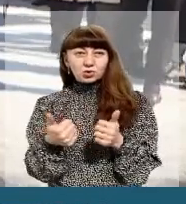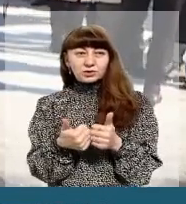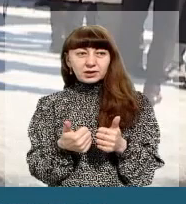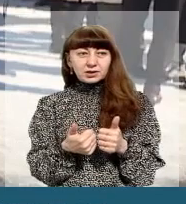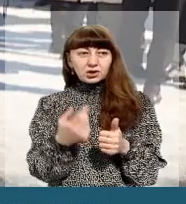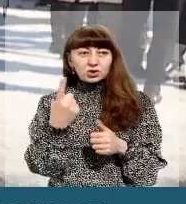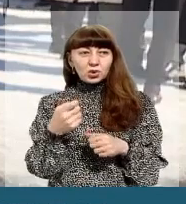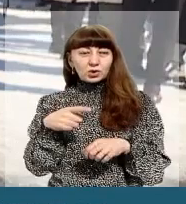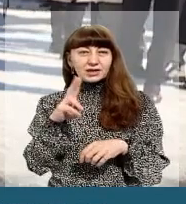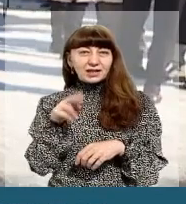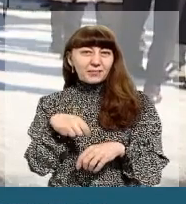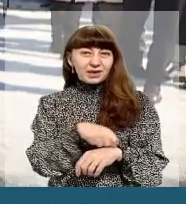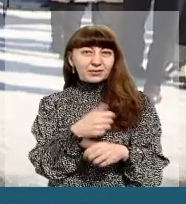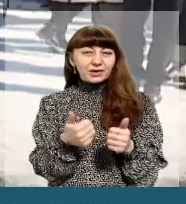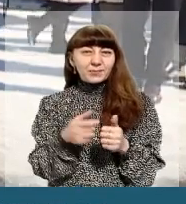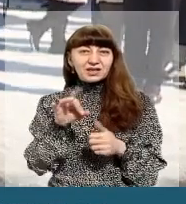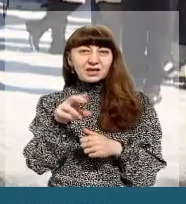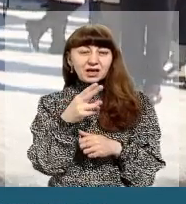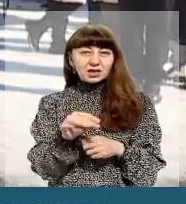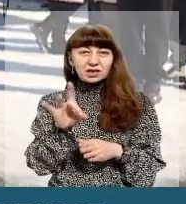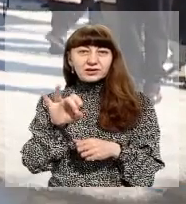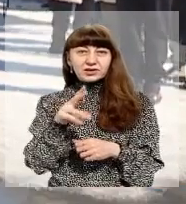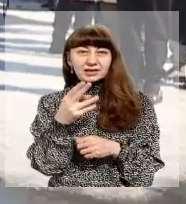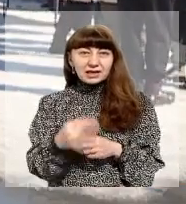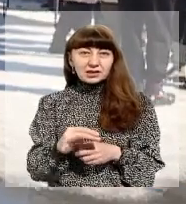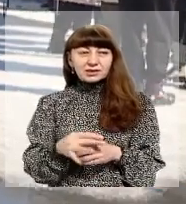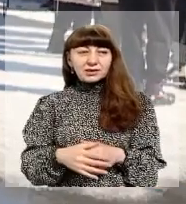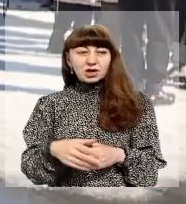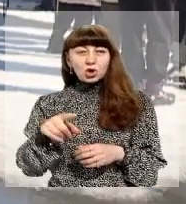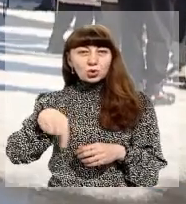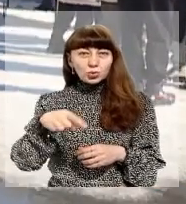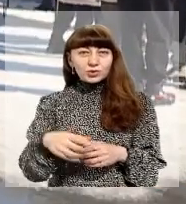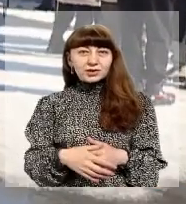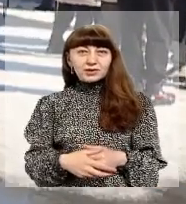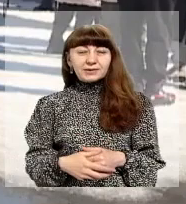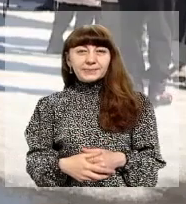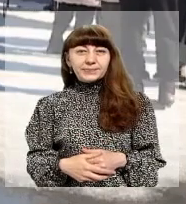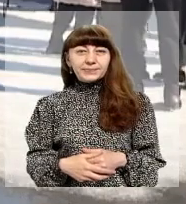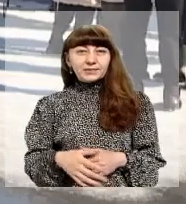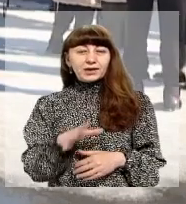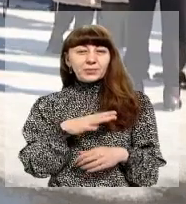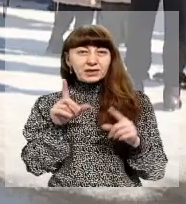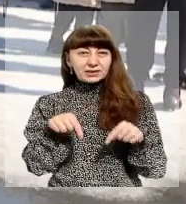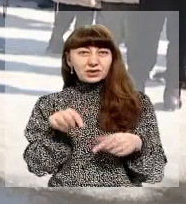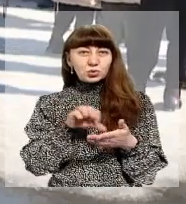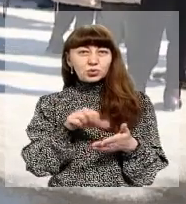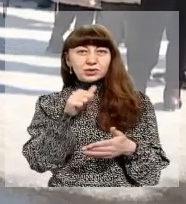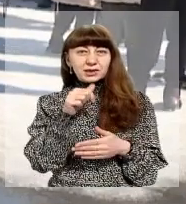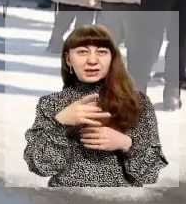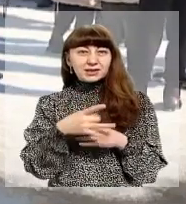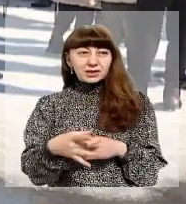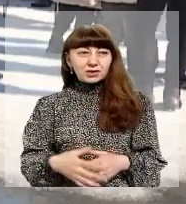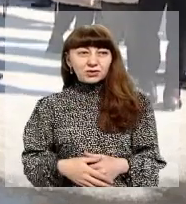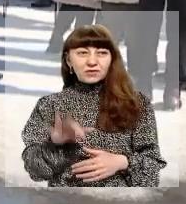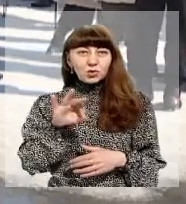пределах 100 километров. Это Миндыгоринский район, Алтынсаринский район, Рудный. Были здесь Кустанайский